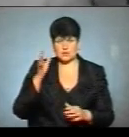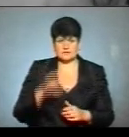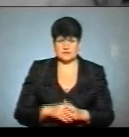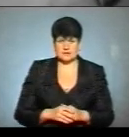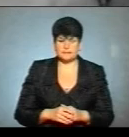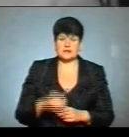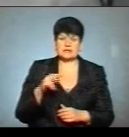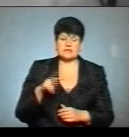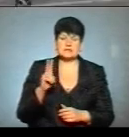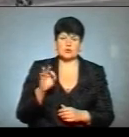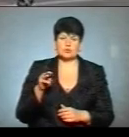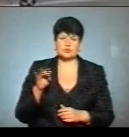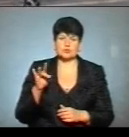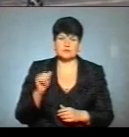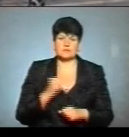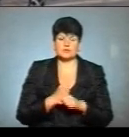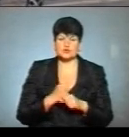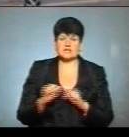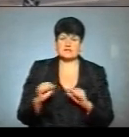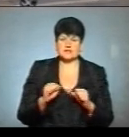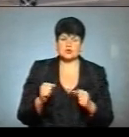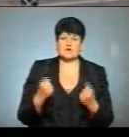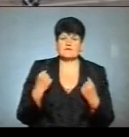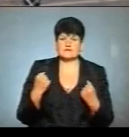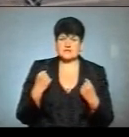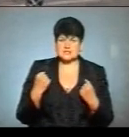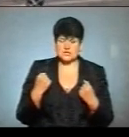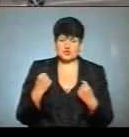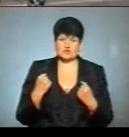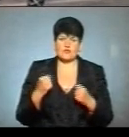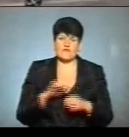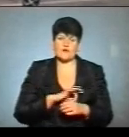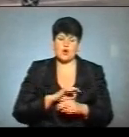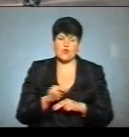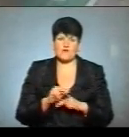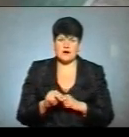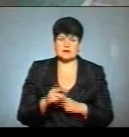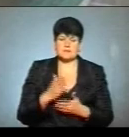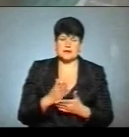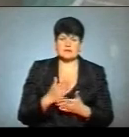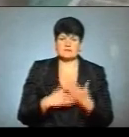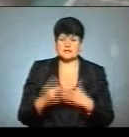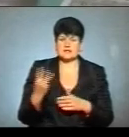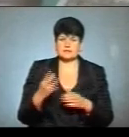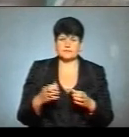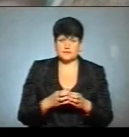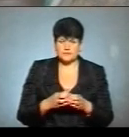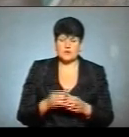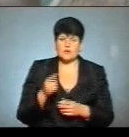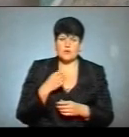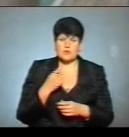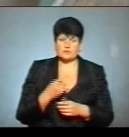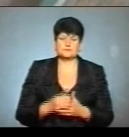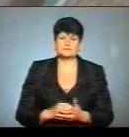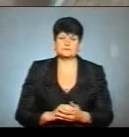Котовська працює в училищі керівницею фізичного виховання. У жінки третя група інвалідності. Вона розповідає, чи створені у закладі умови для роботи людини